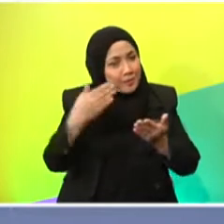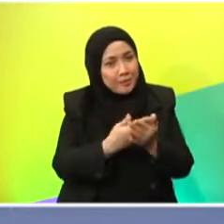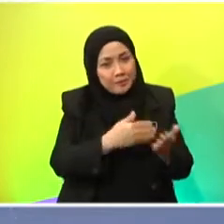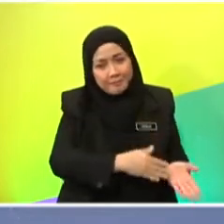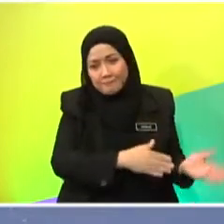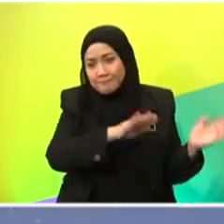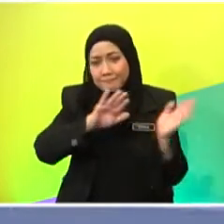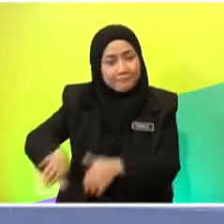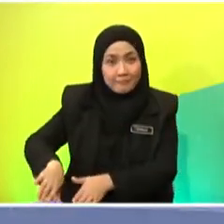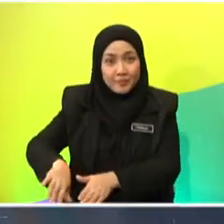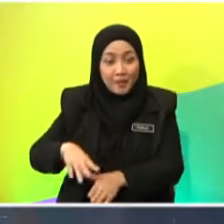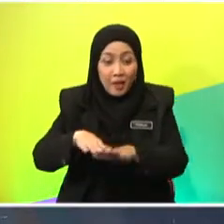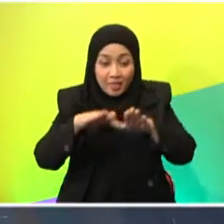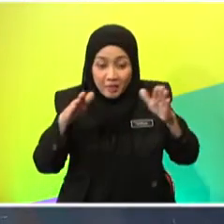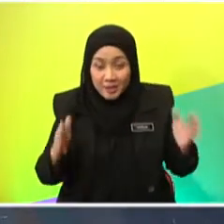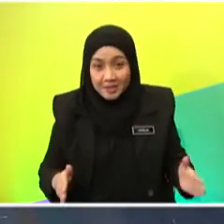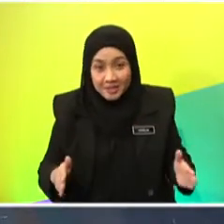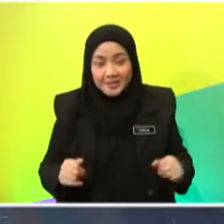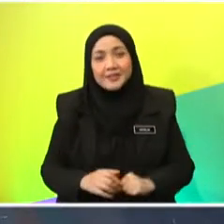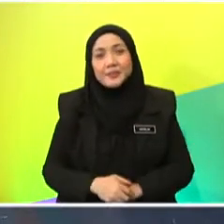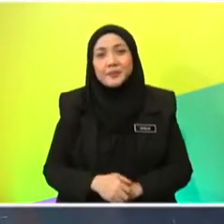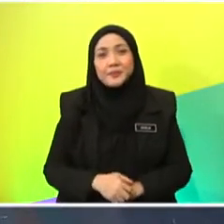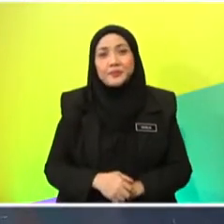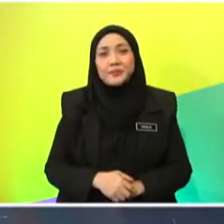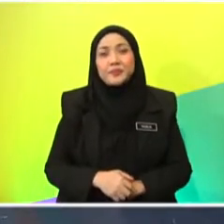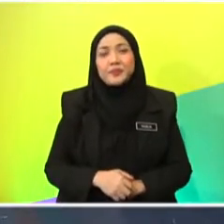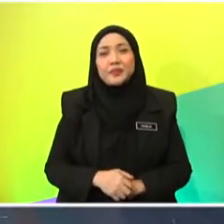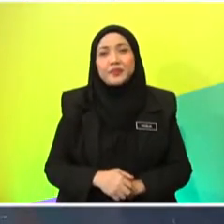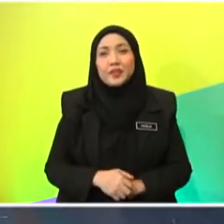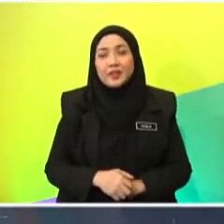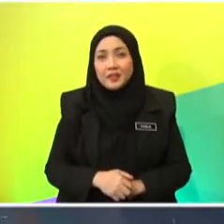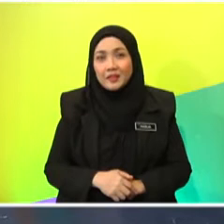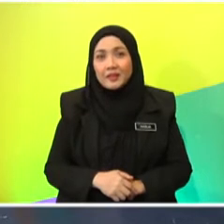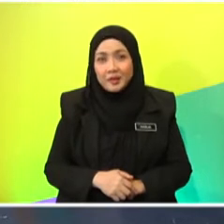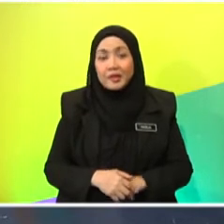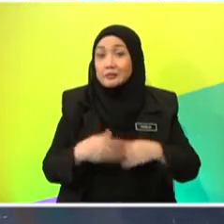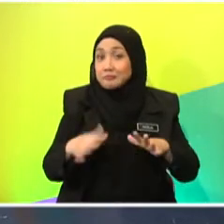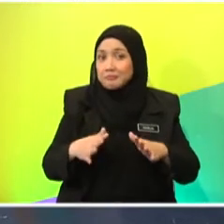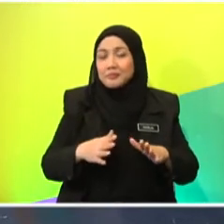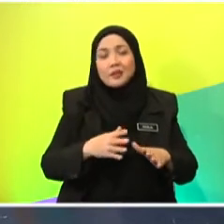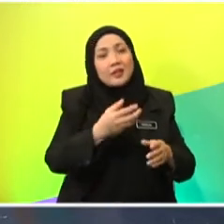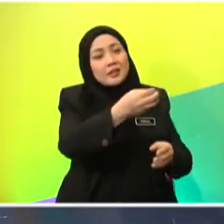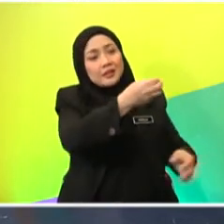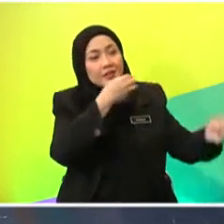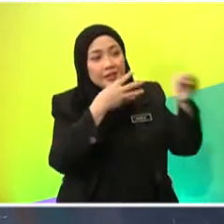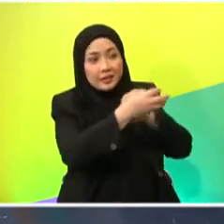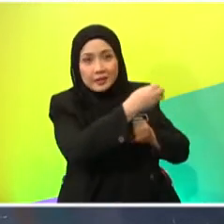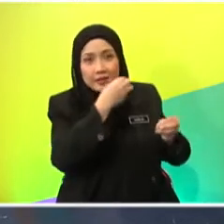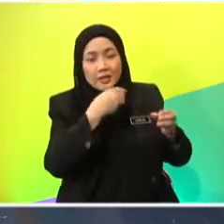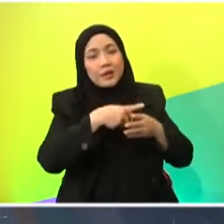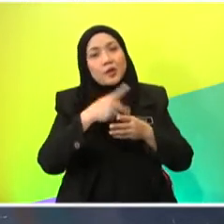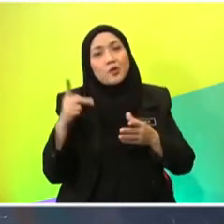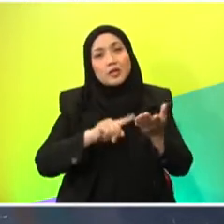terus ke boleh tapi sebelum tuhan Iman tangan kesemutan air mancur boleh-boleh rumahku